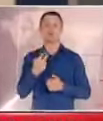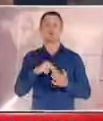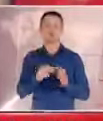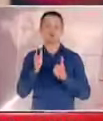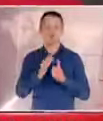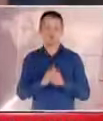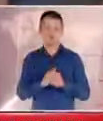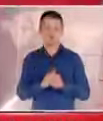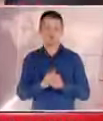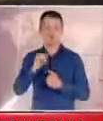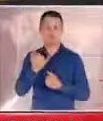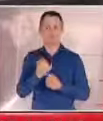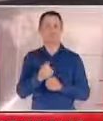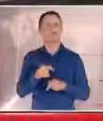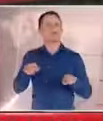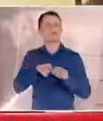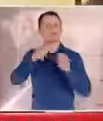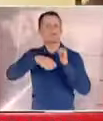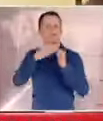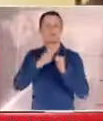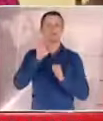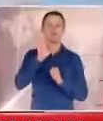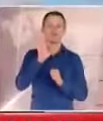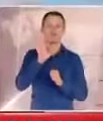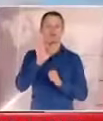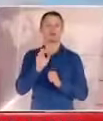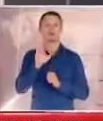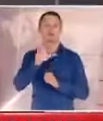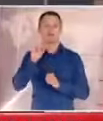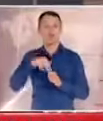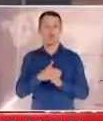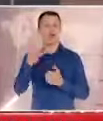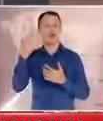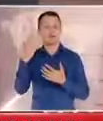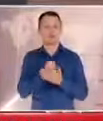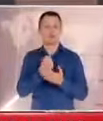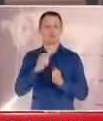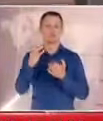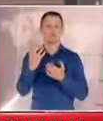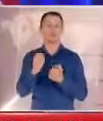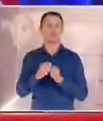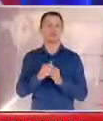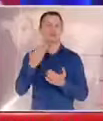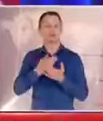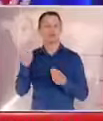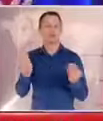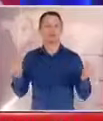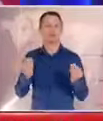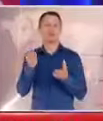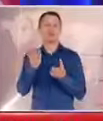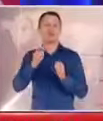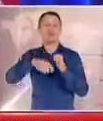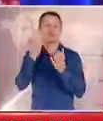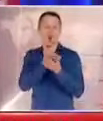Și producția Trump vs. Clinton a fost primită cu brațele deschise. Pelicula a primit premiu pentru cel mai bun documentar. She's a